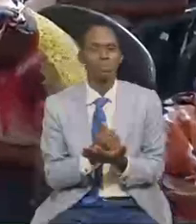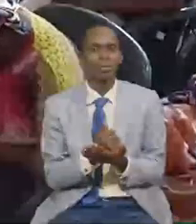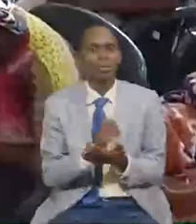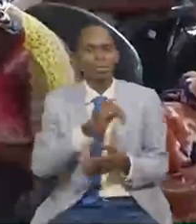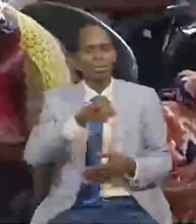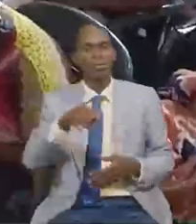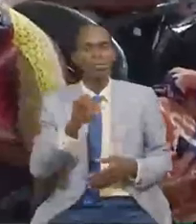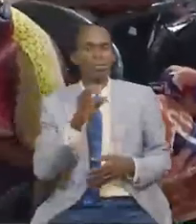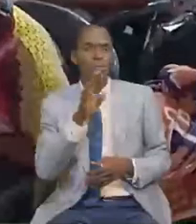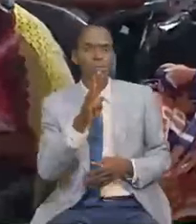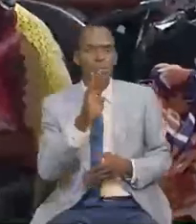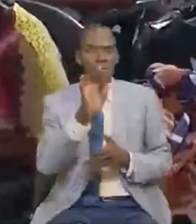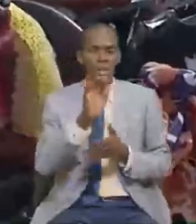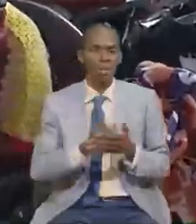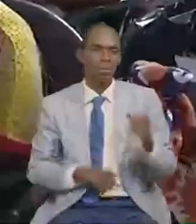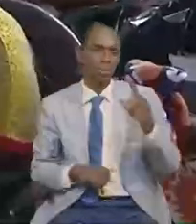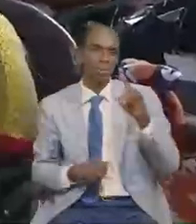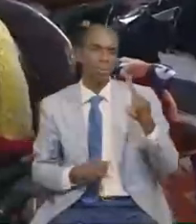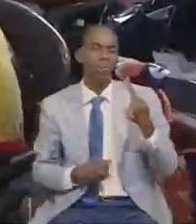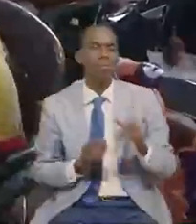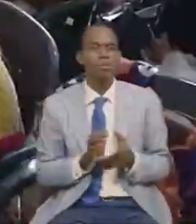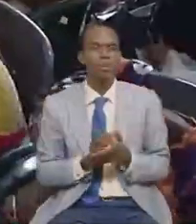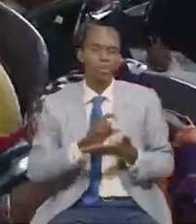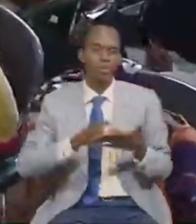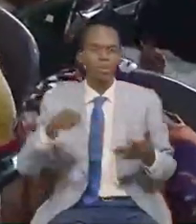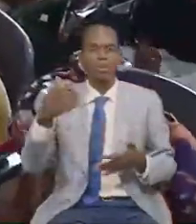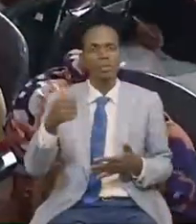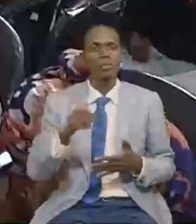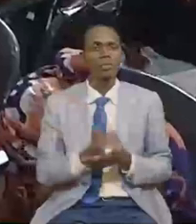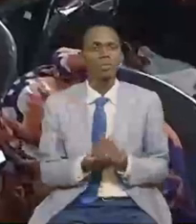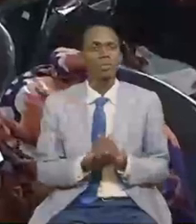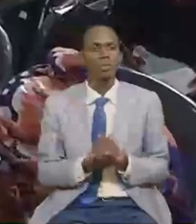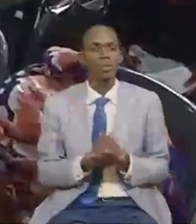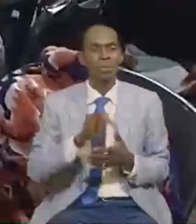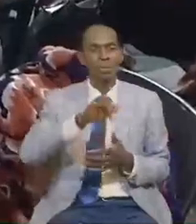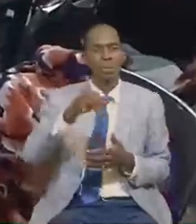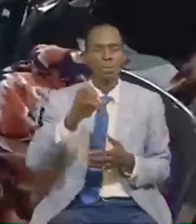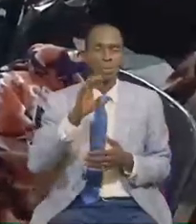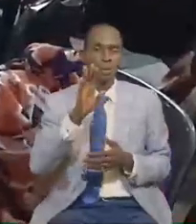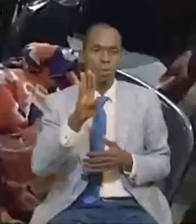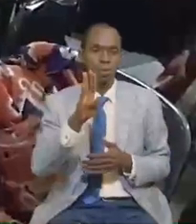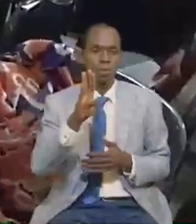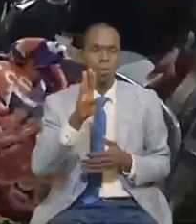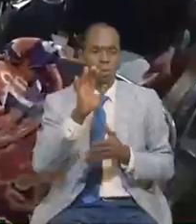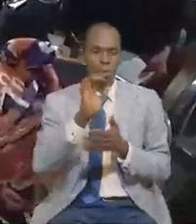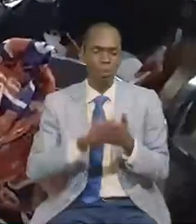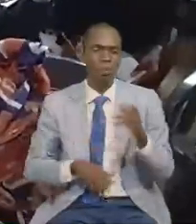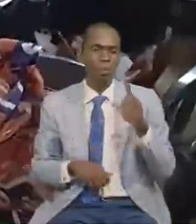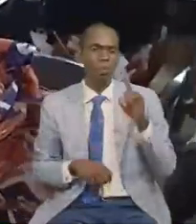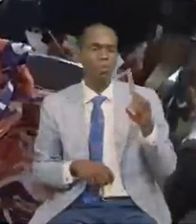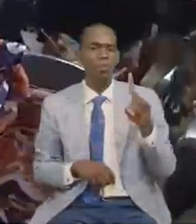Job 1, verset 10. En Job, chapitre 1.